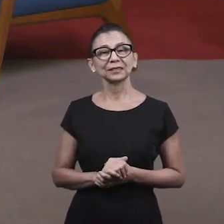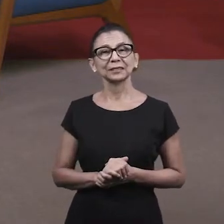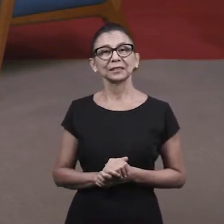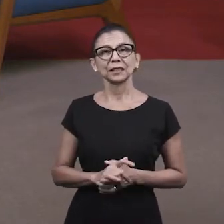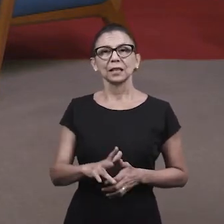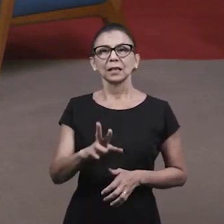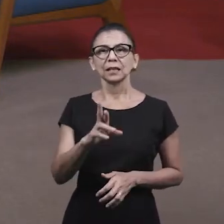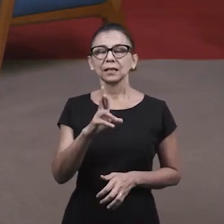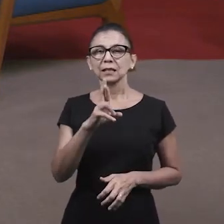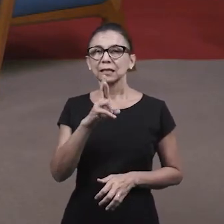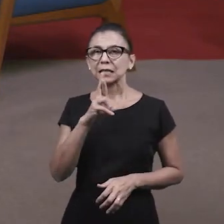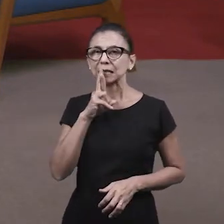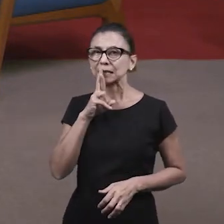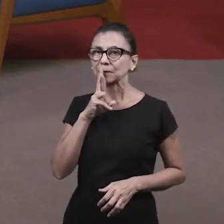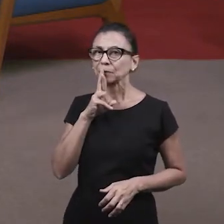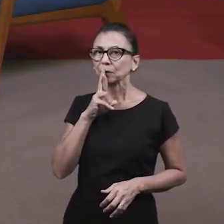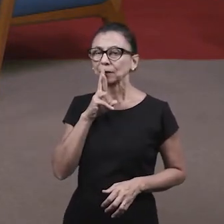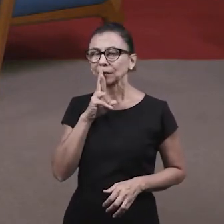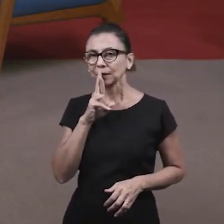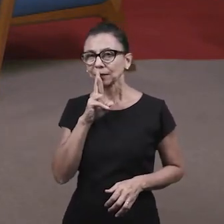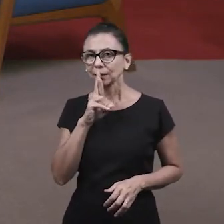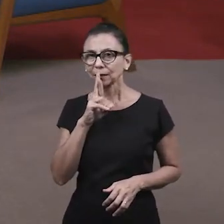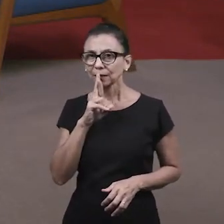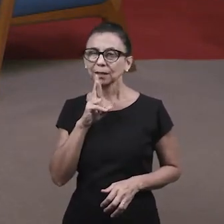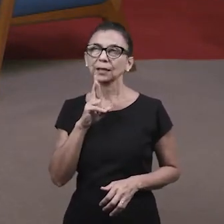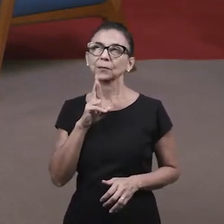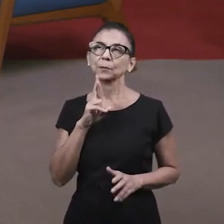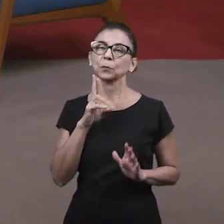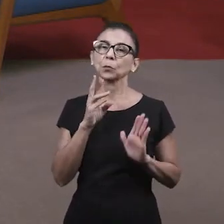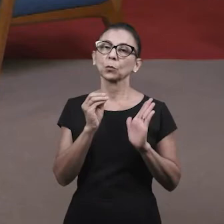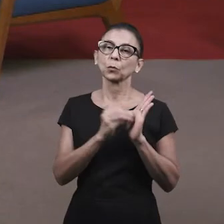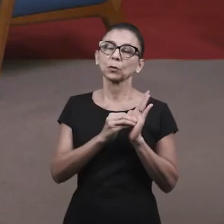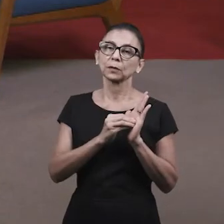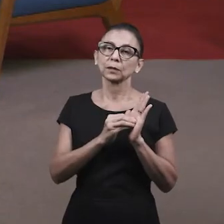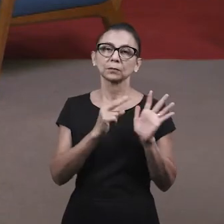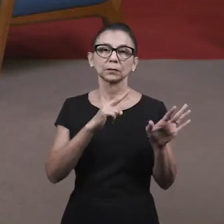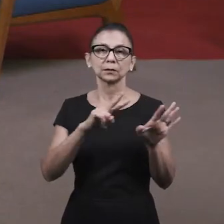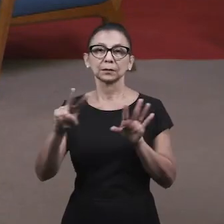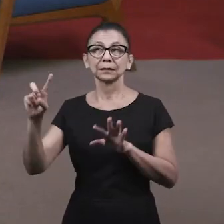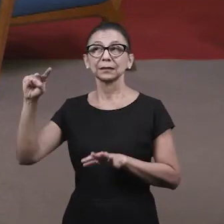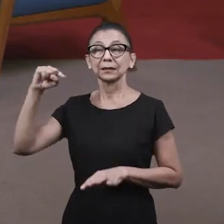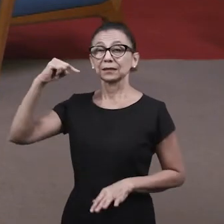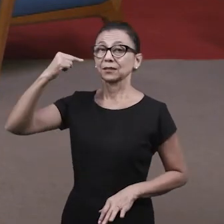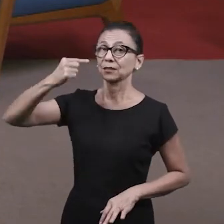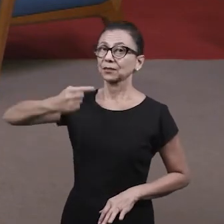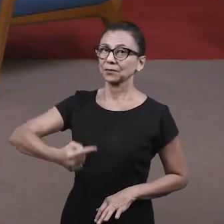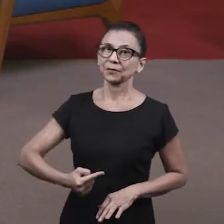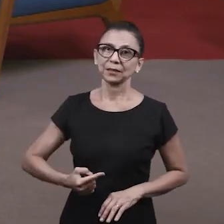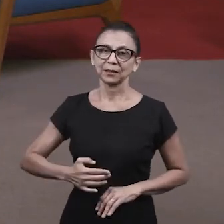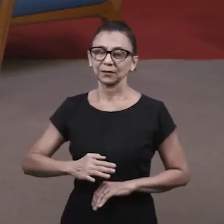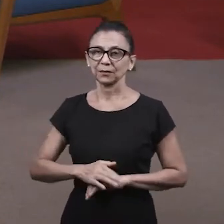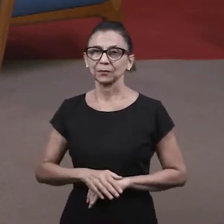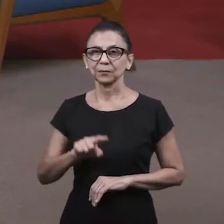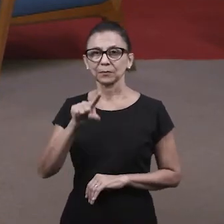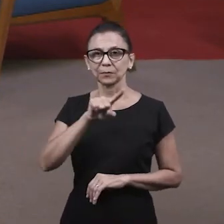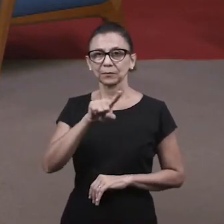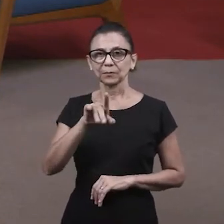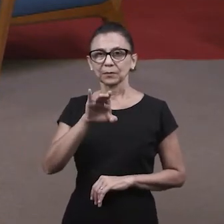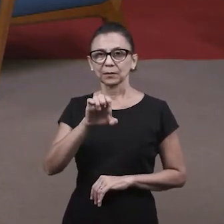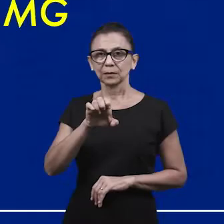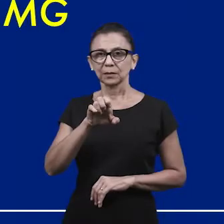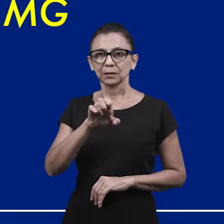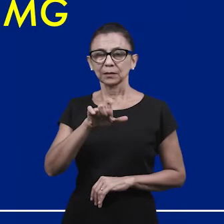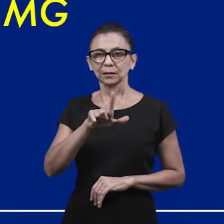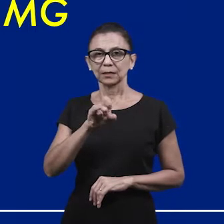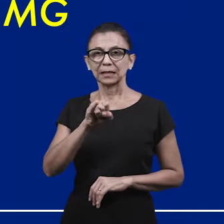de la semaine prochaine. Nous allons lire le commentaire d'Ezélie, de Carlos Torres, de Belo Horizonte, Minas Gerais. Il dit, l'évangile